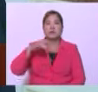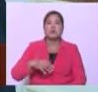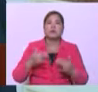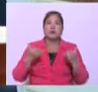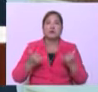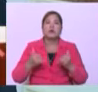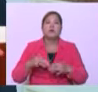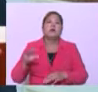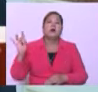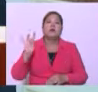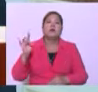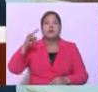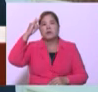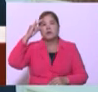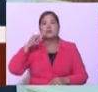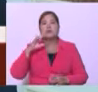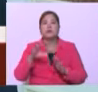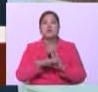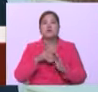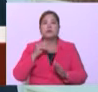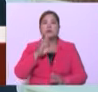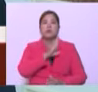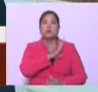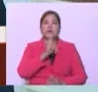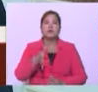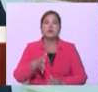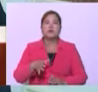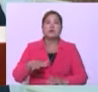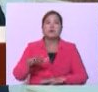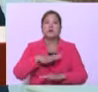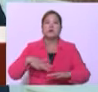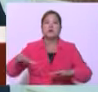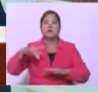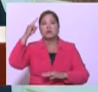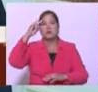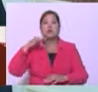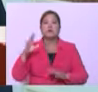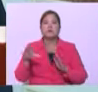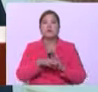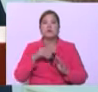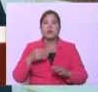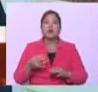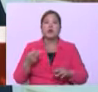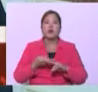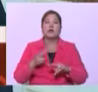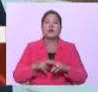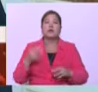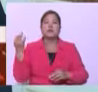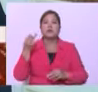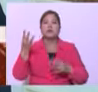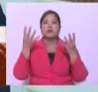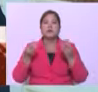Сегодня в Республике Казахстан прошел референдум. Народ Казахстана сделал свой выбор. Это исторический день. Жители